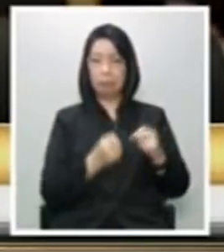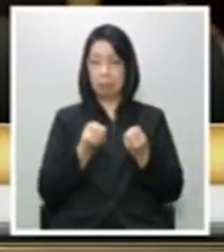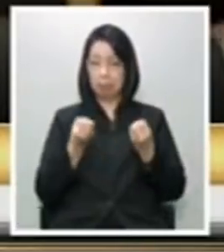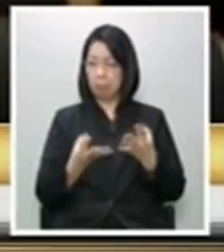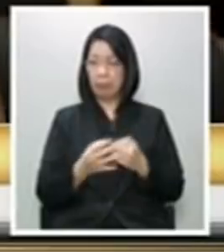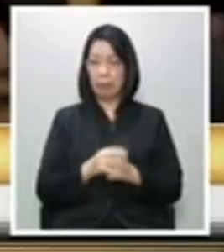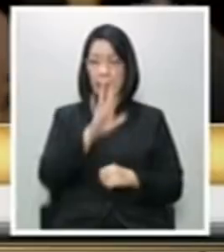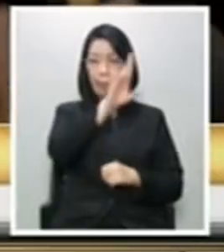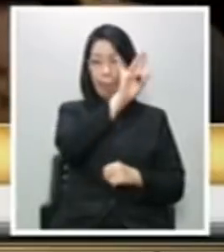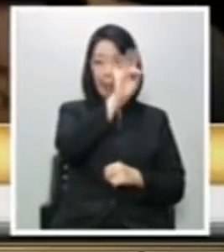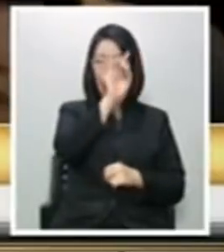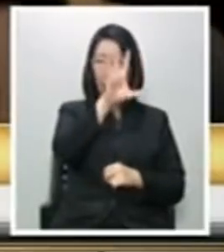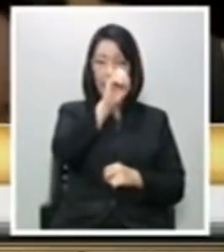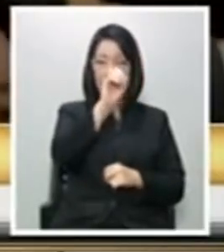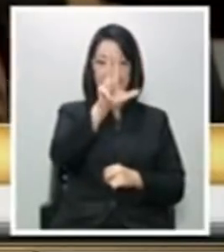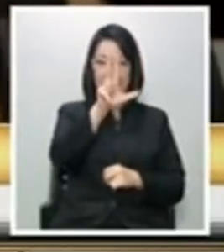853เท่าครับ